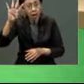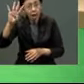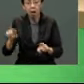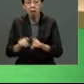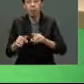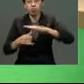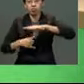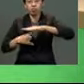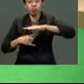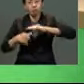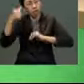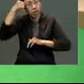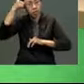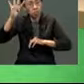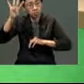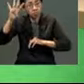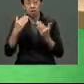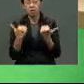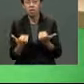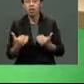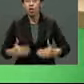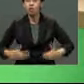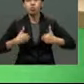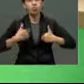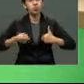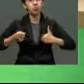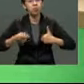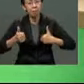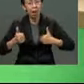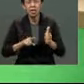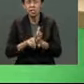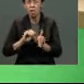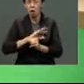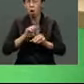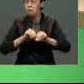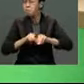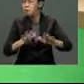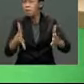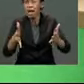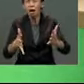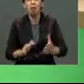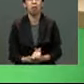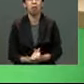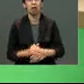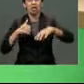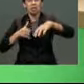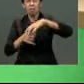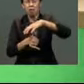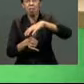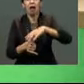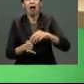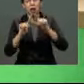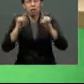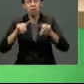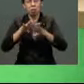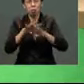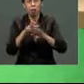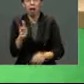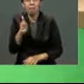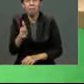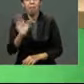พราะว่าเท่ากับเราปลอดเชื้อใช้ชีวิตเหมือนเดิมได้หรือเปล่าไปเดินห้างไม่ต้องสแกนทุกๆร้านได้หรือเปล่าใช้ชี